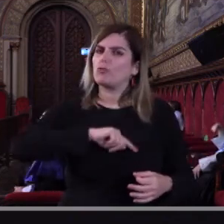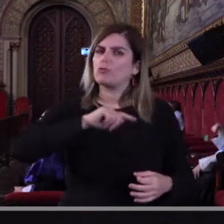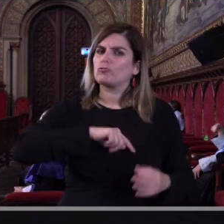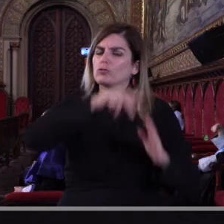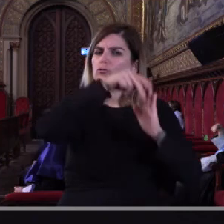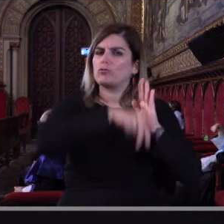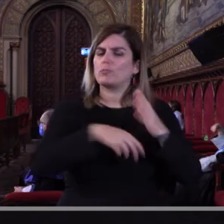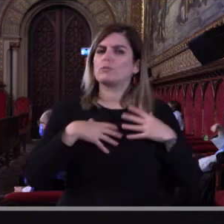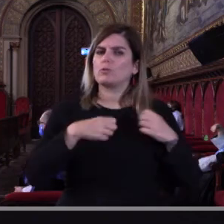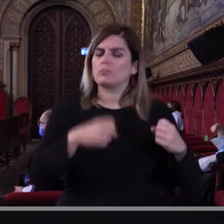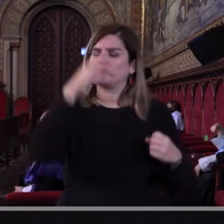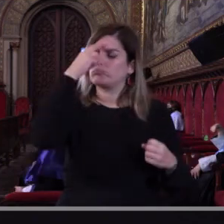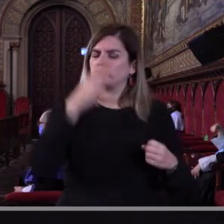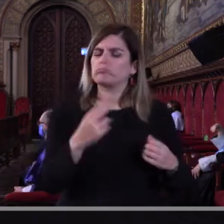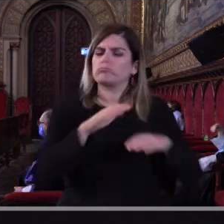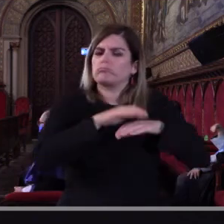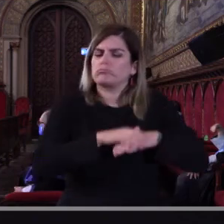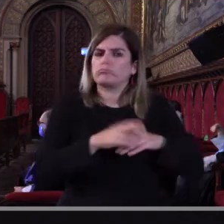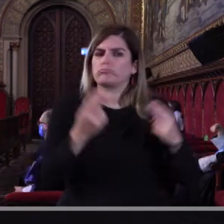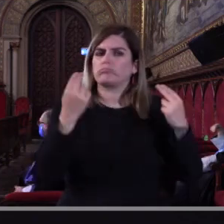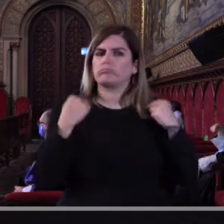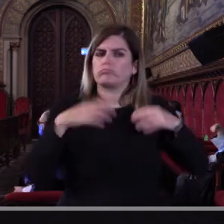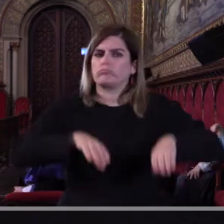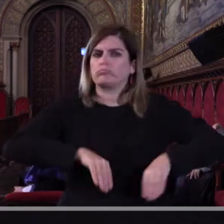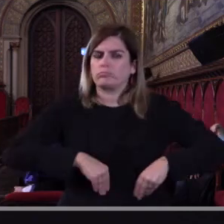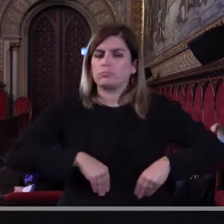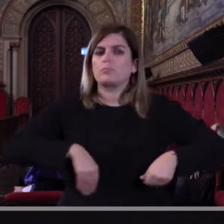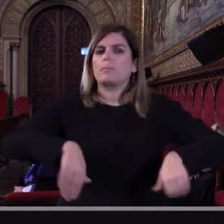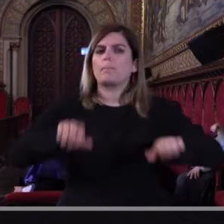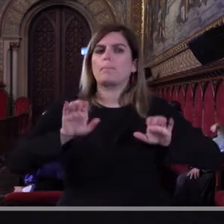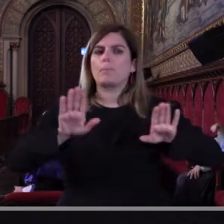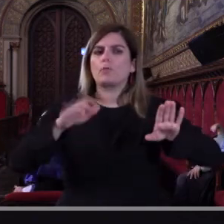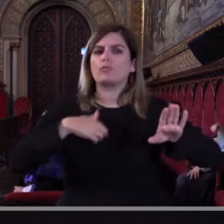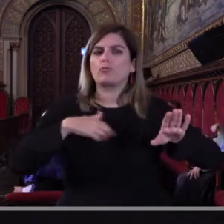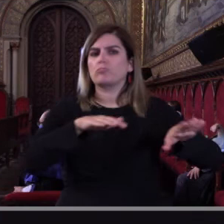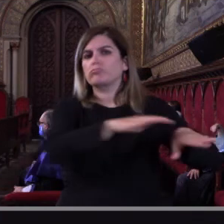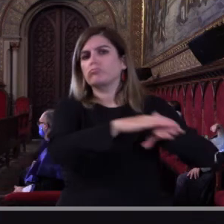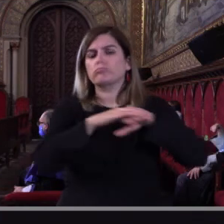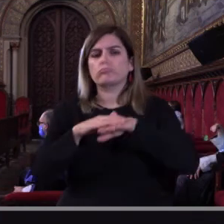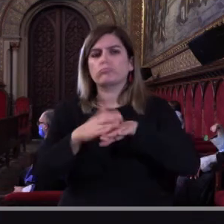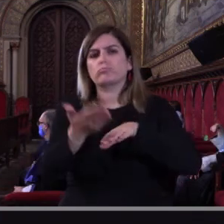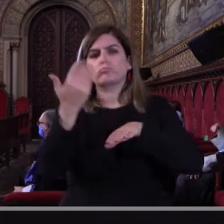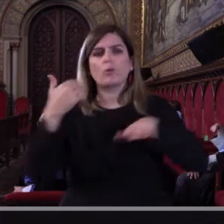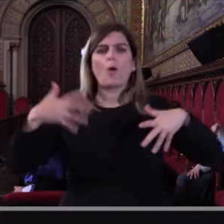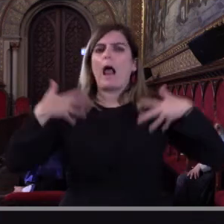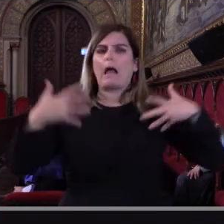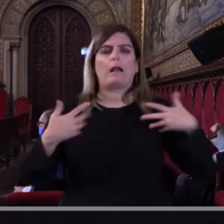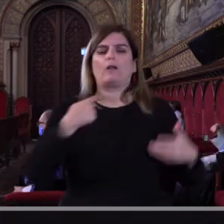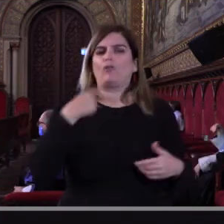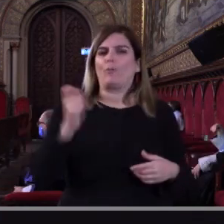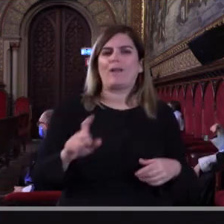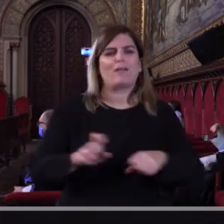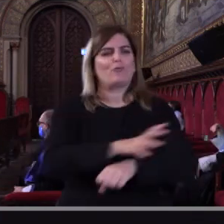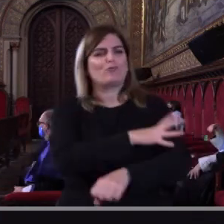mesures sanitàries recomanades pels experts. Malgrat tot, us convido a no perdre l'alegria i l'il·lusió